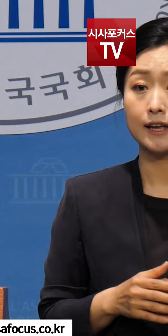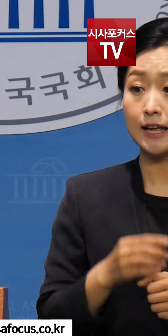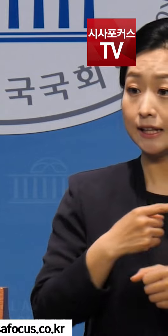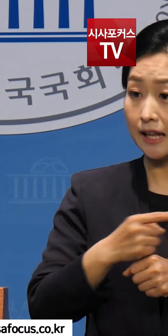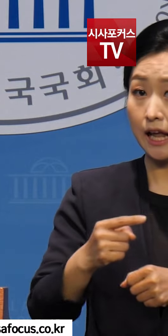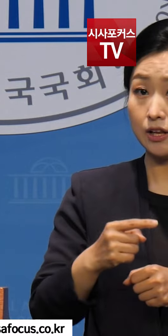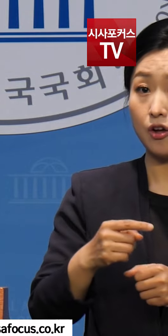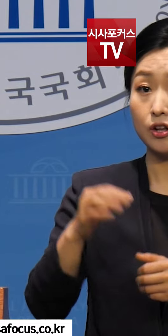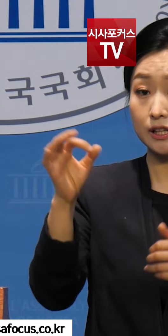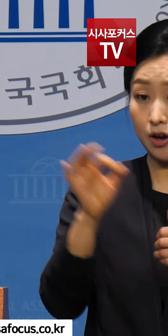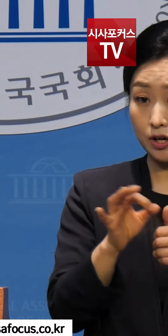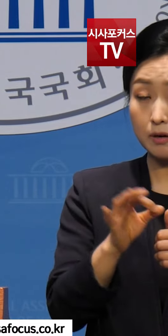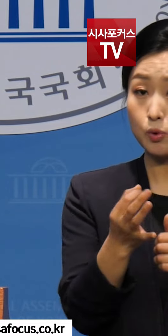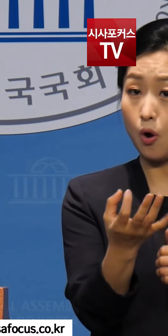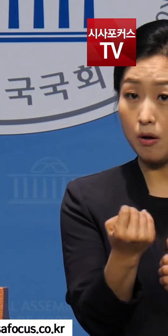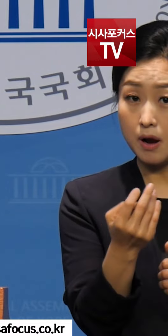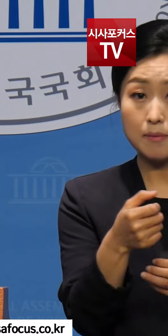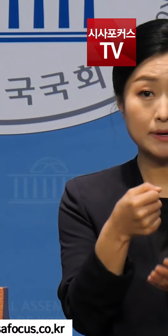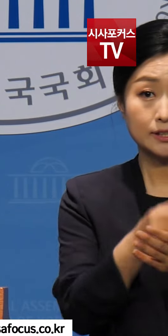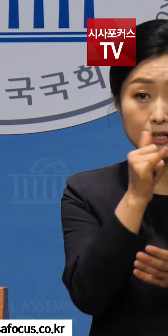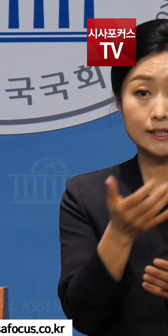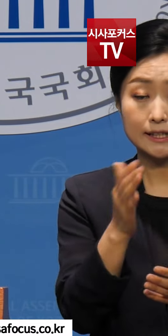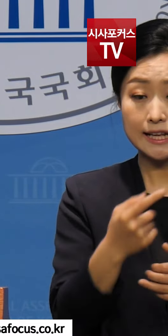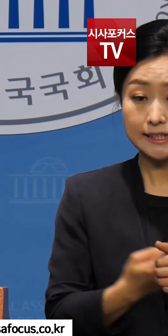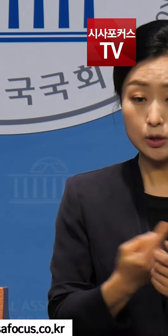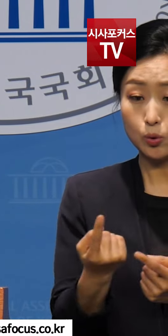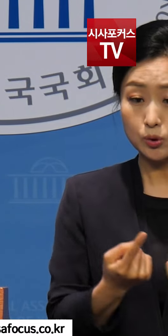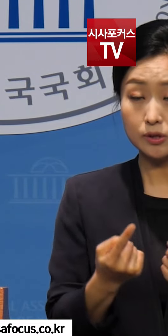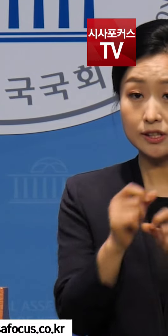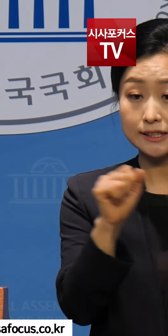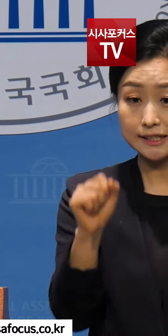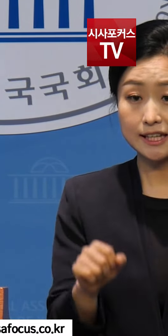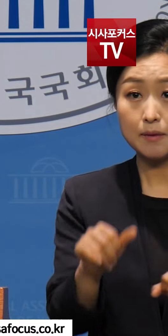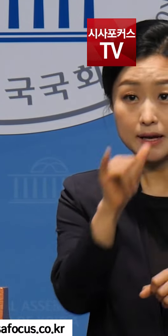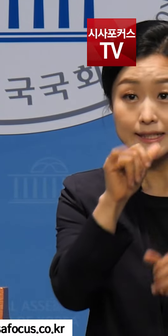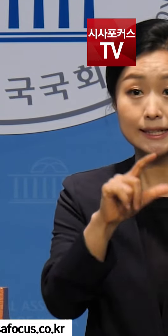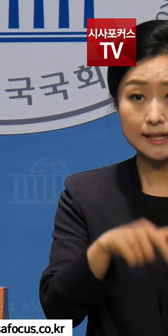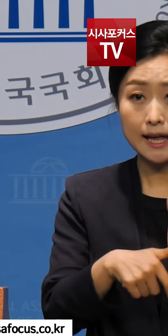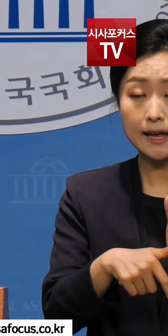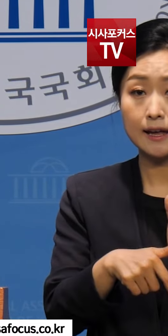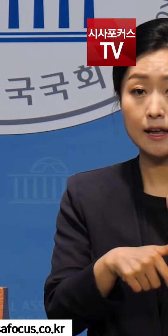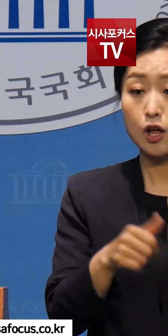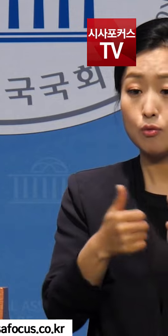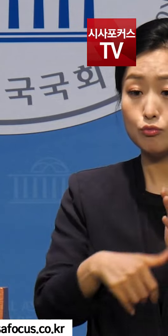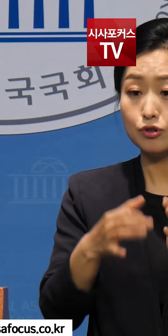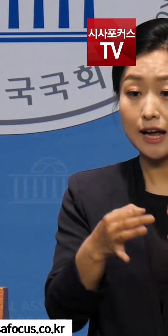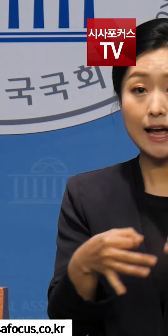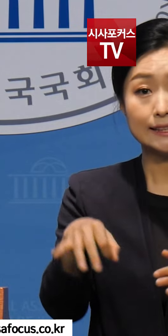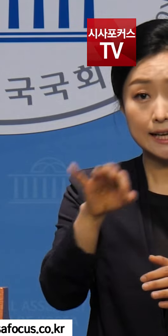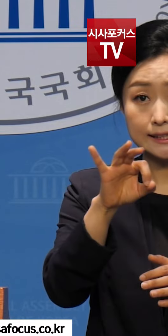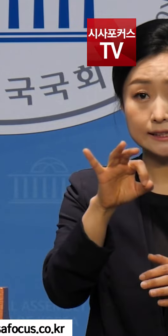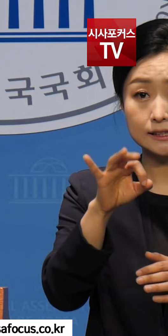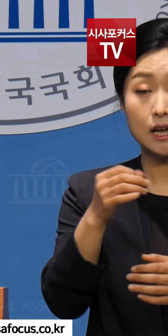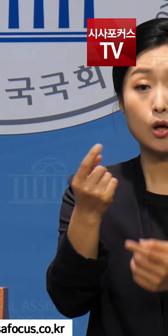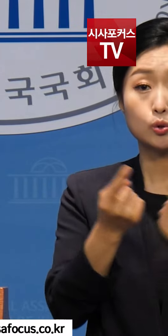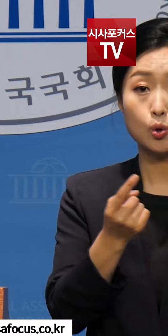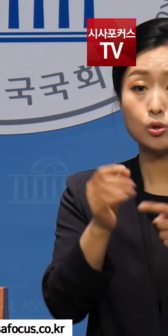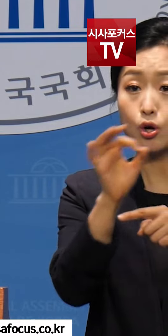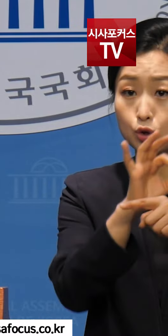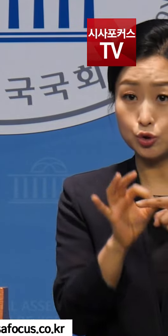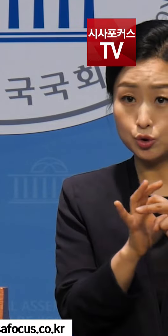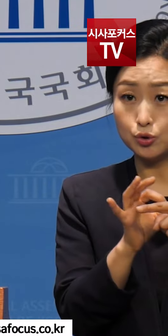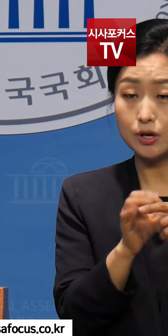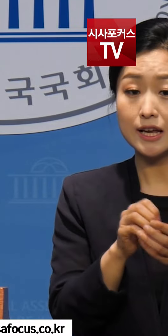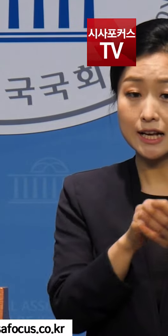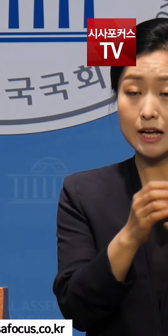연금액을 산정하는데 자동 조종 장치가 도입될 경우에 는 물가 상승률의 조정률